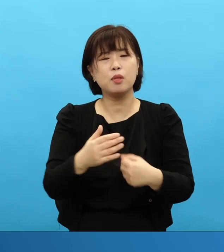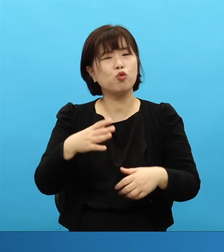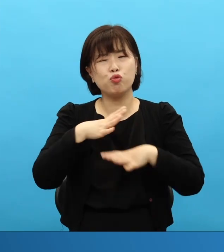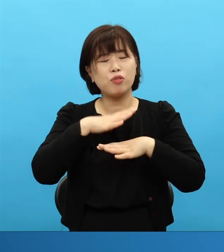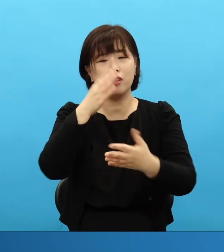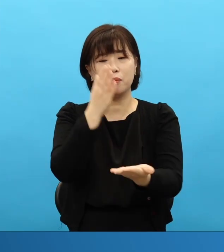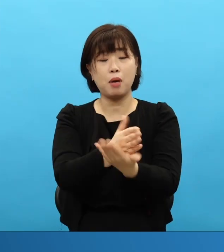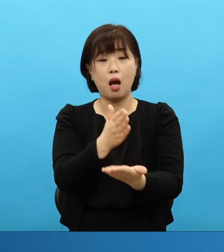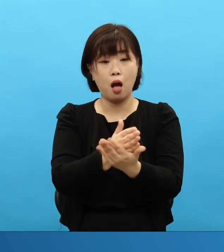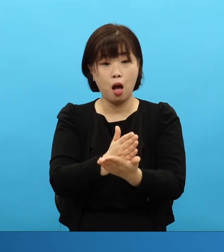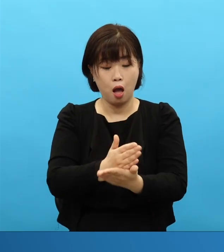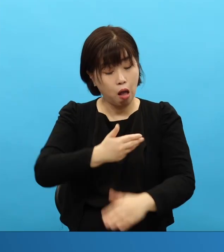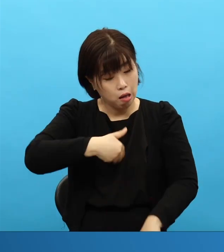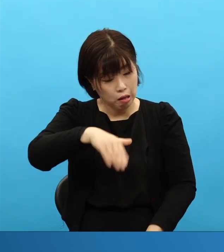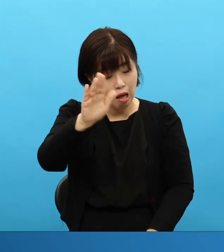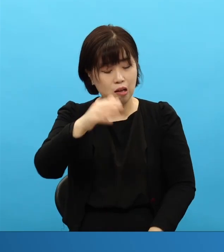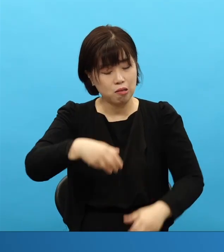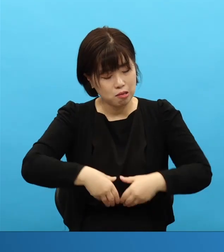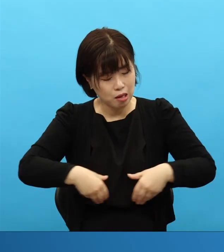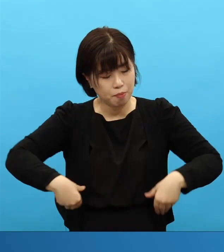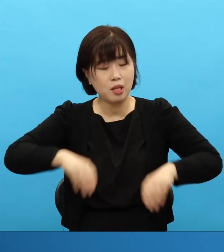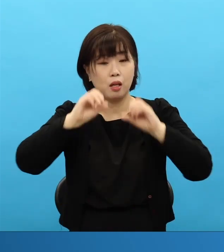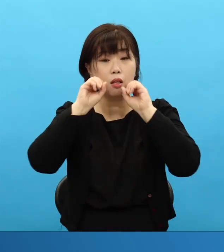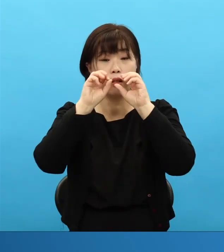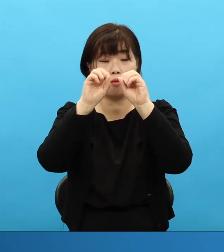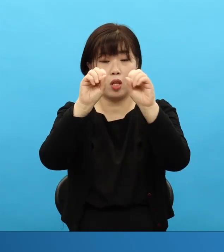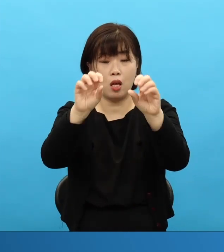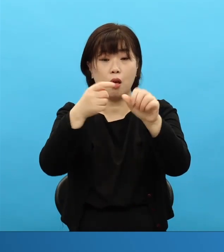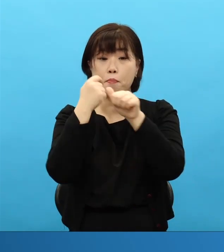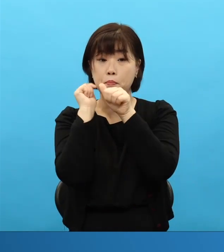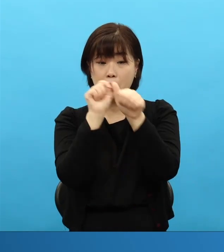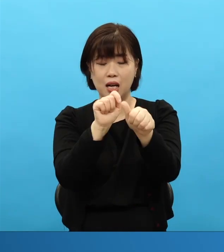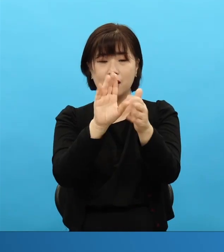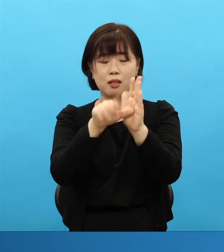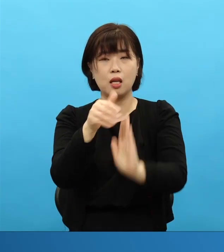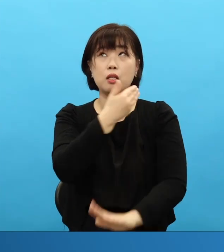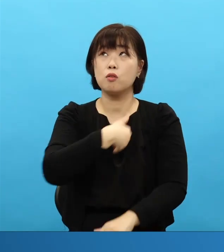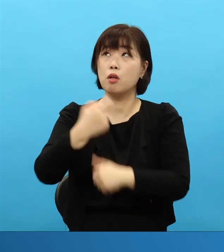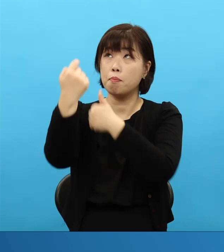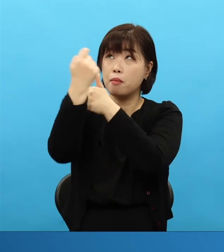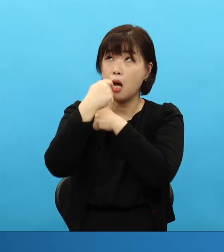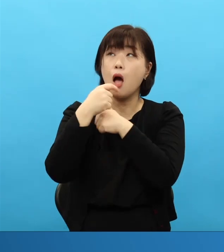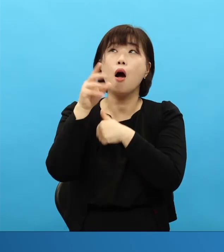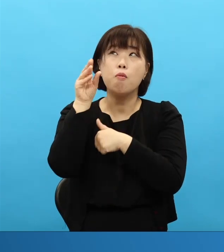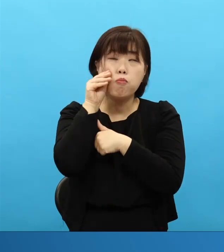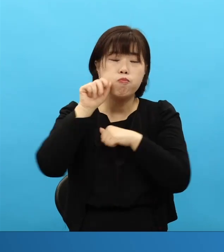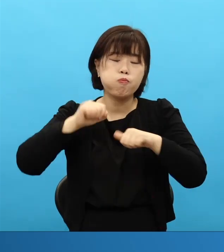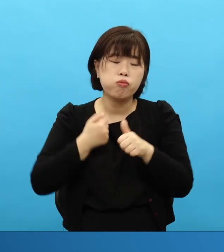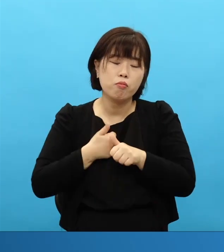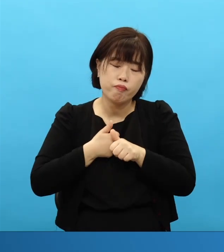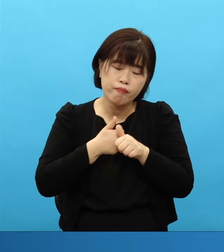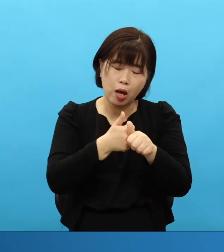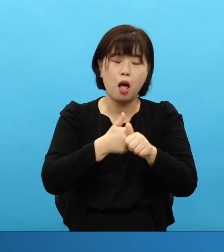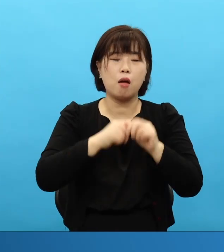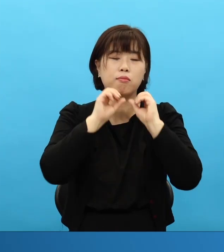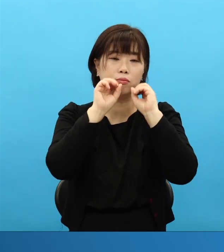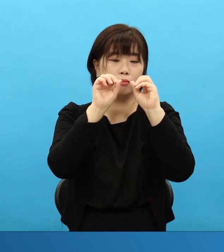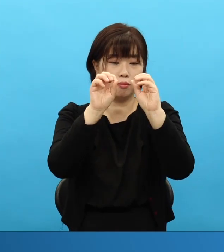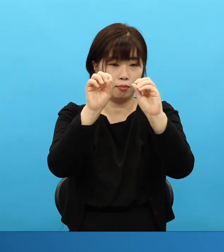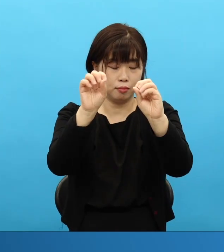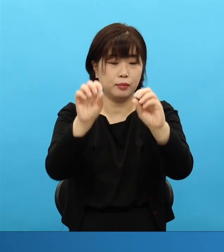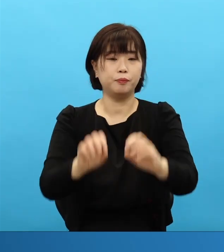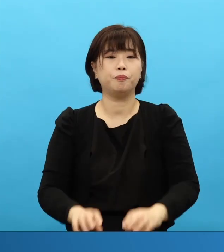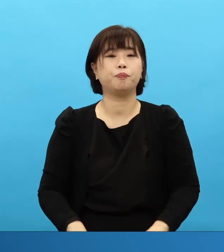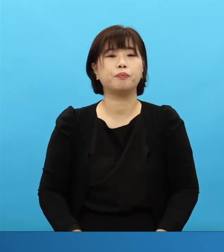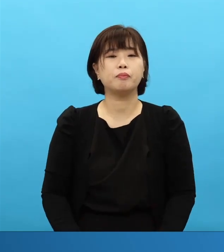到灾殃，不要害怕，要去。 네. 담대히 간 겁니다. 他们放胆去了， 그래서 엘리야 시대 때,